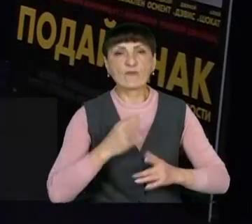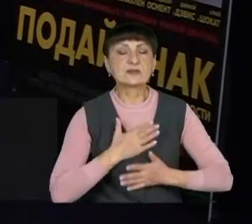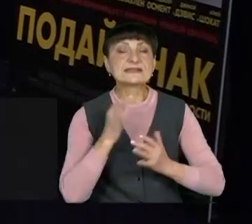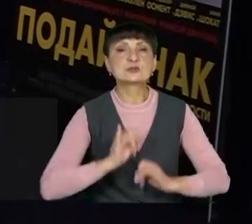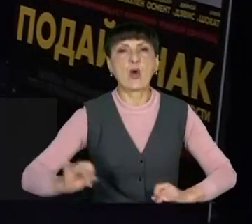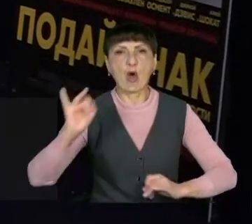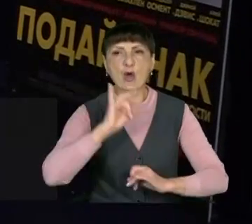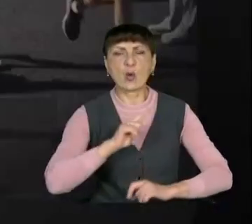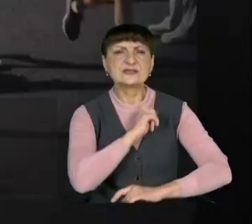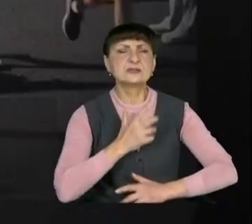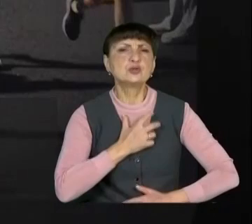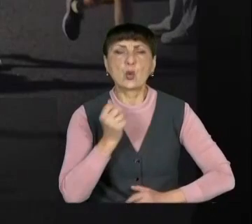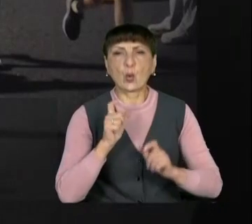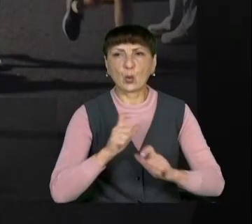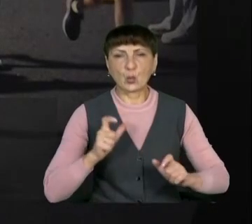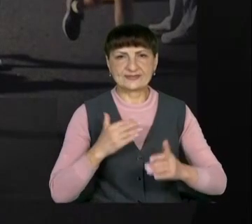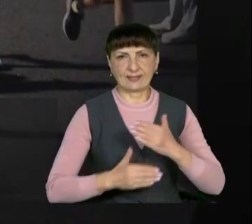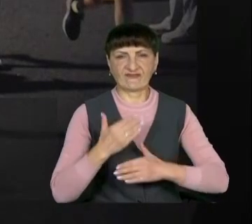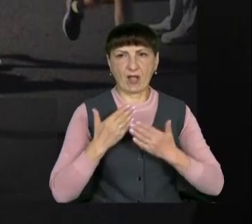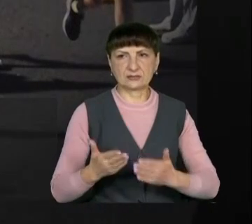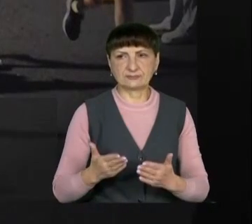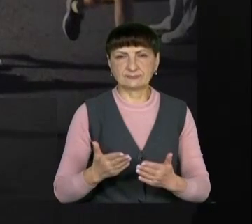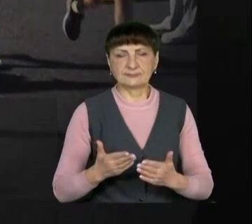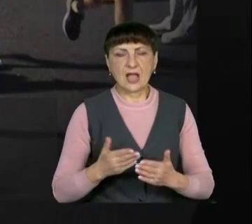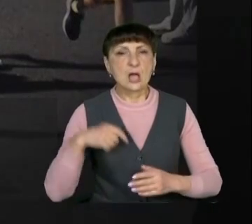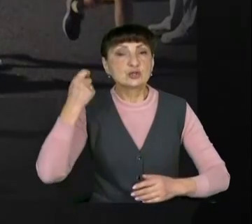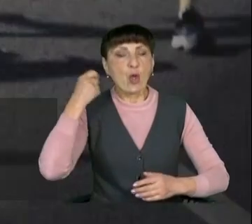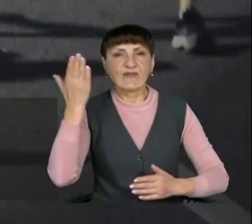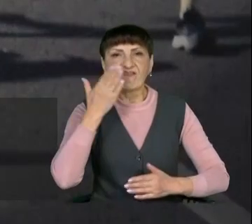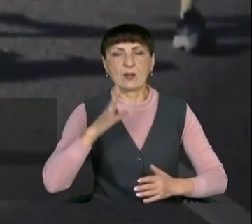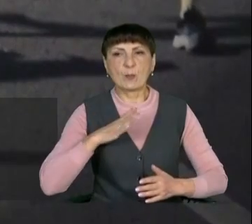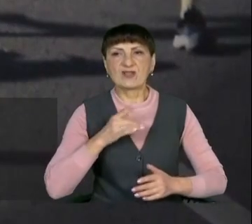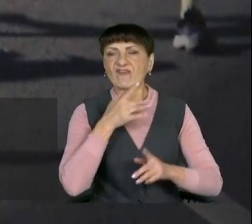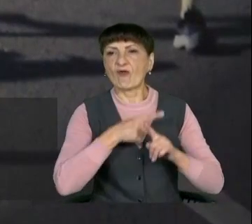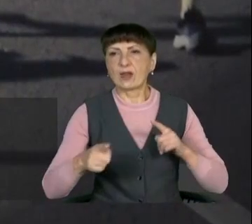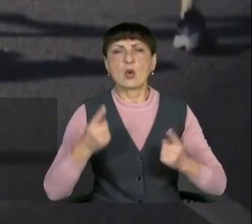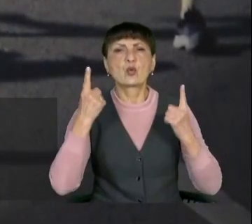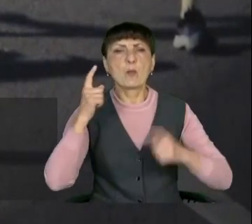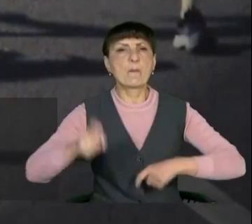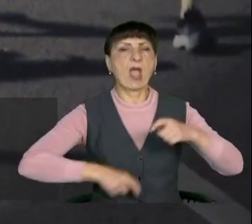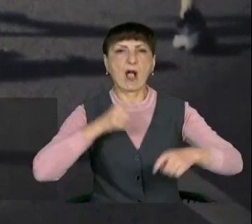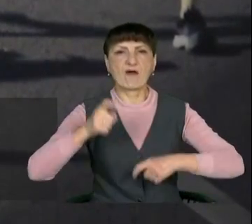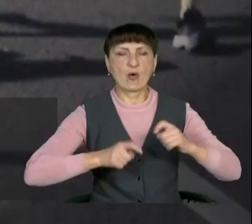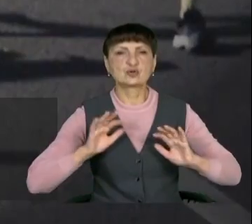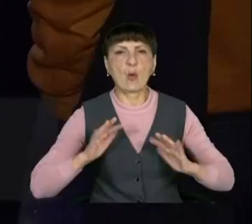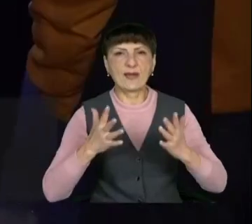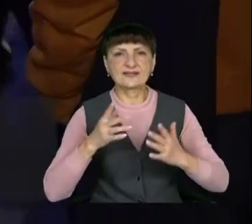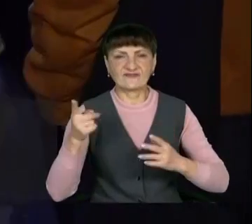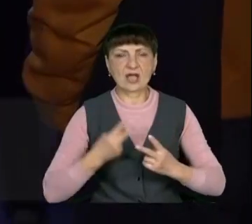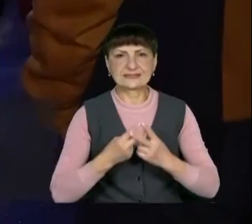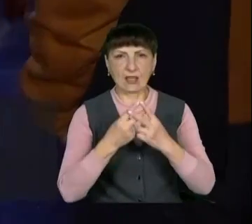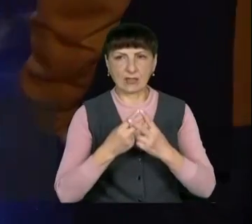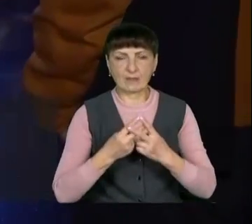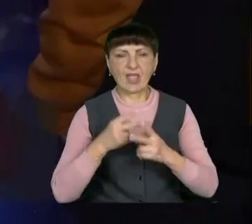историю о сили духа людей с особыми потребностями съёмки фильма проводились во время крупнейшего бегового события столиц Астана